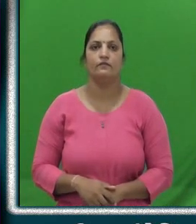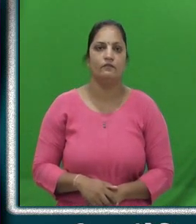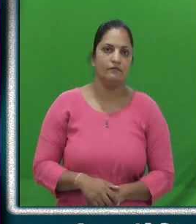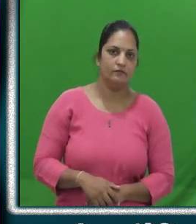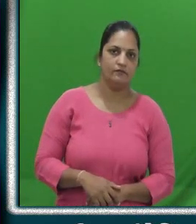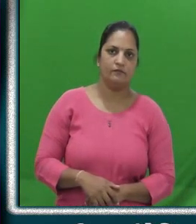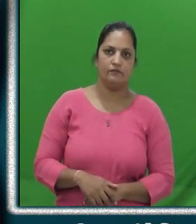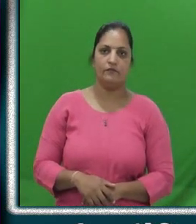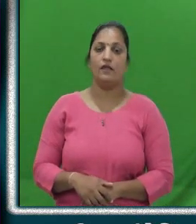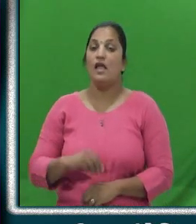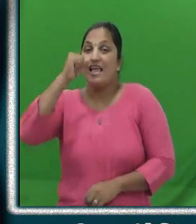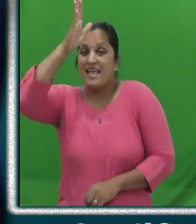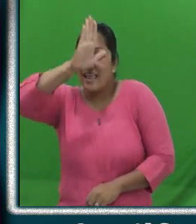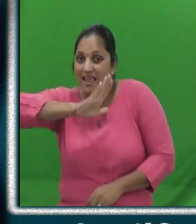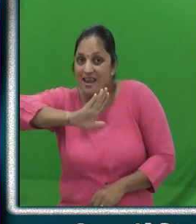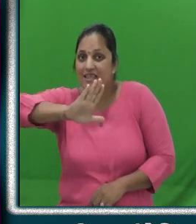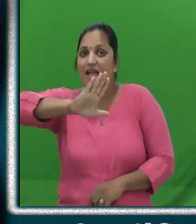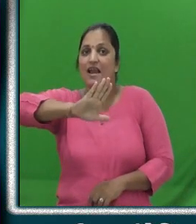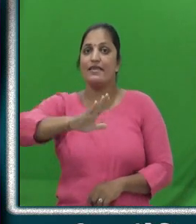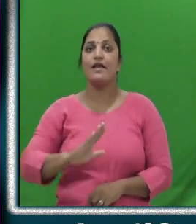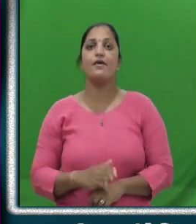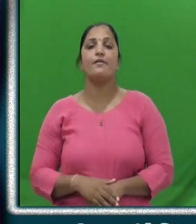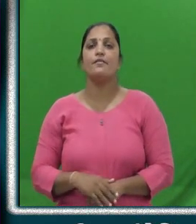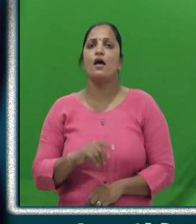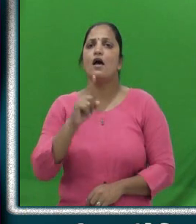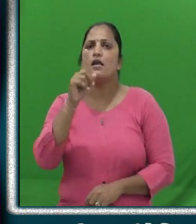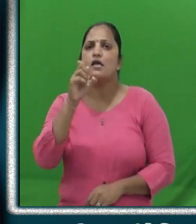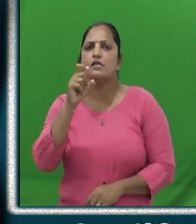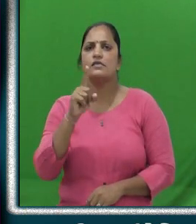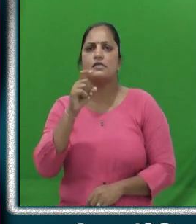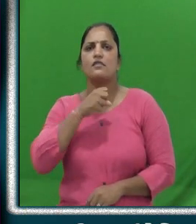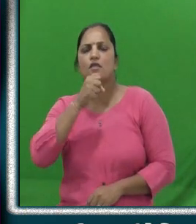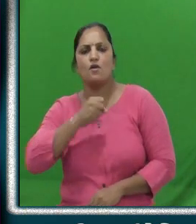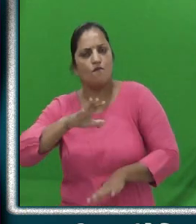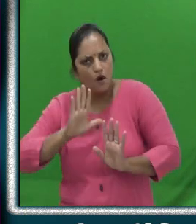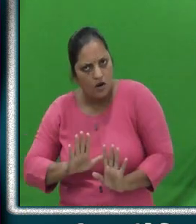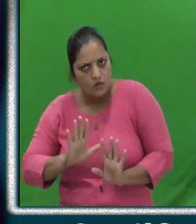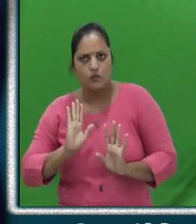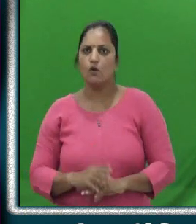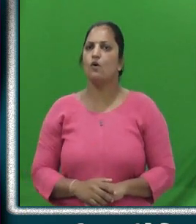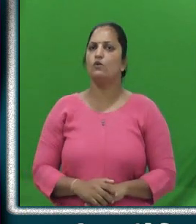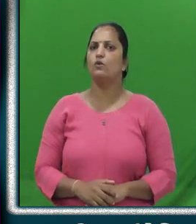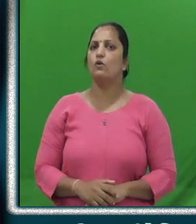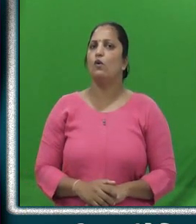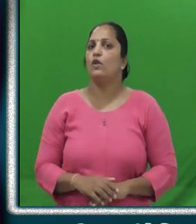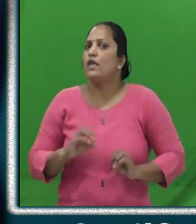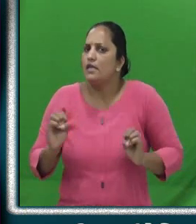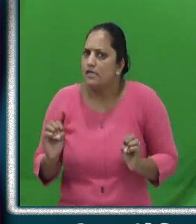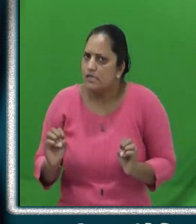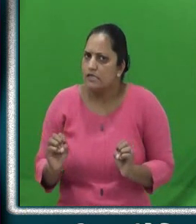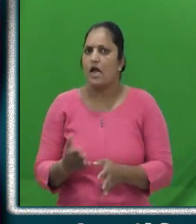એન્વાયરમેન્ટાલિસ્ટ ફાઉન્ડેશન ઓફ ઇન્ડિયા. અરુણ કૃષ્ણમૂર્તિ વોઝ જસ્ટ,